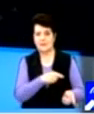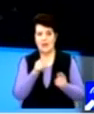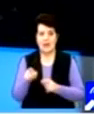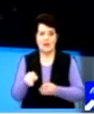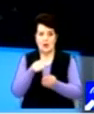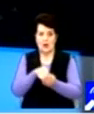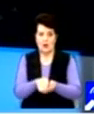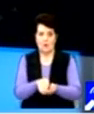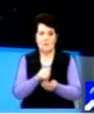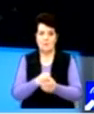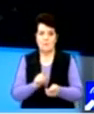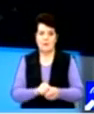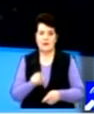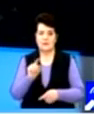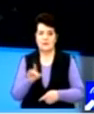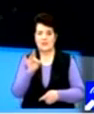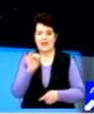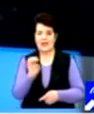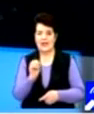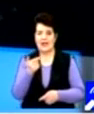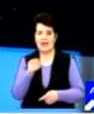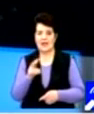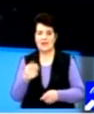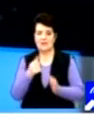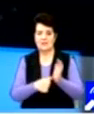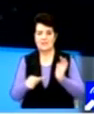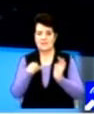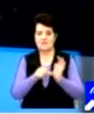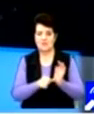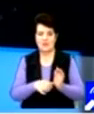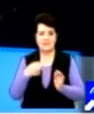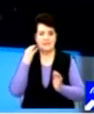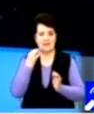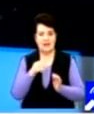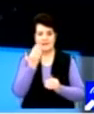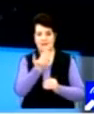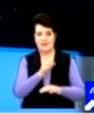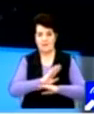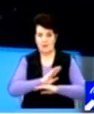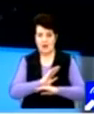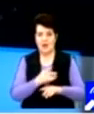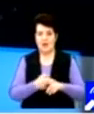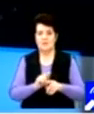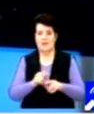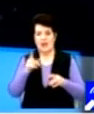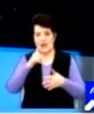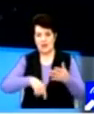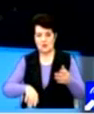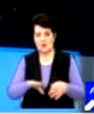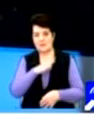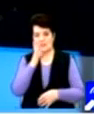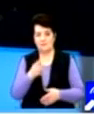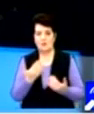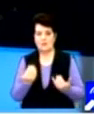catedrală arhiepiscopală și regală, la 66 de ani de la moartea sa. Ceremonia militară și religioasă a avut loc